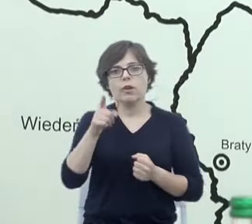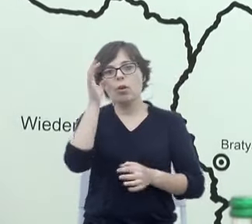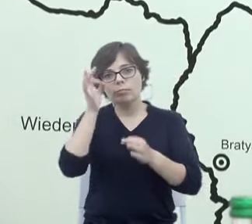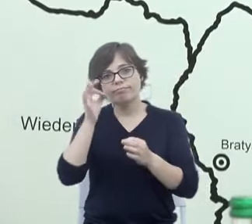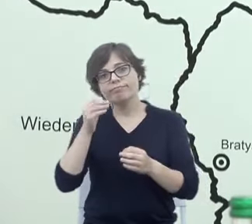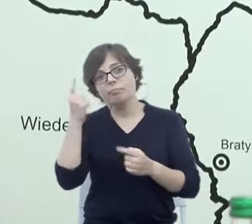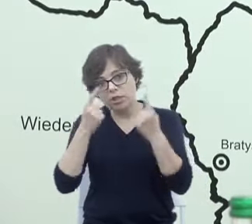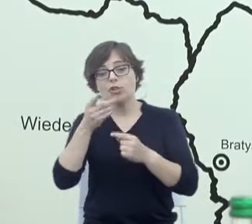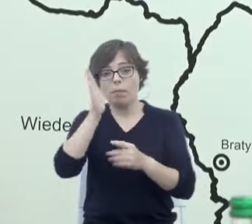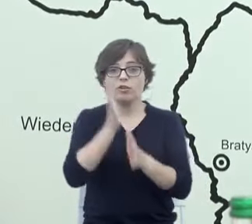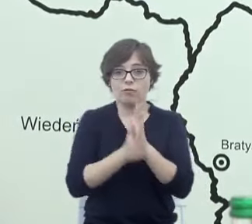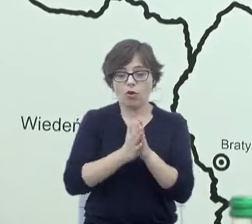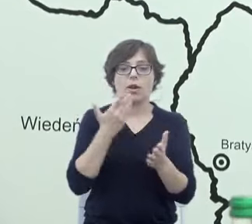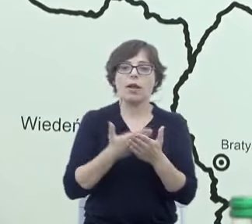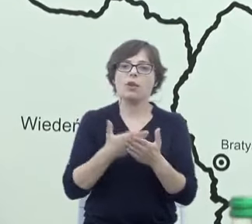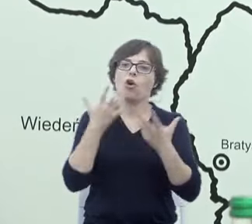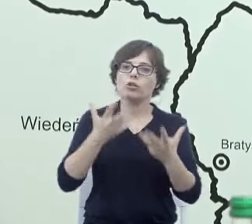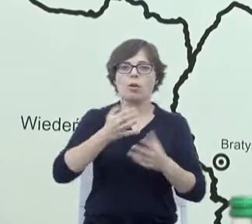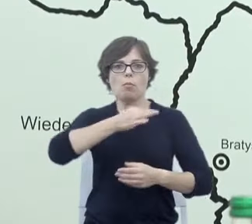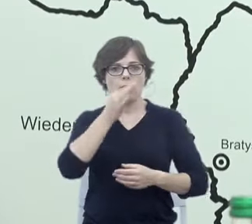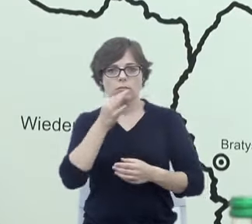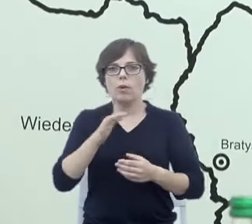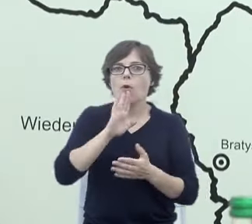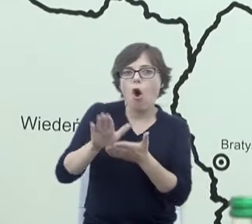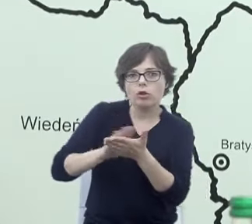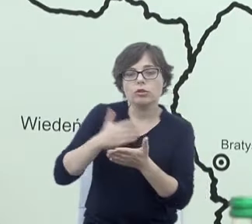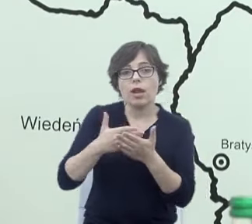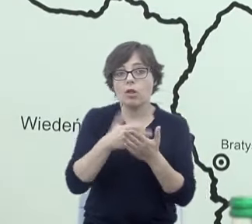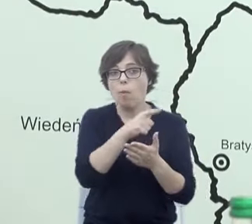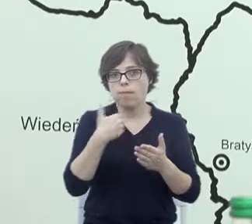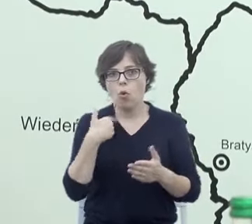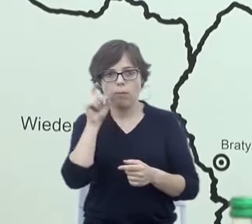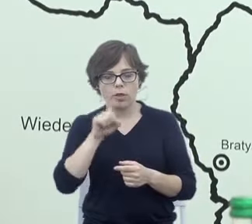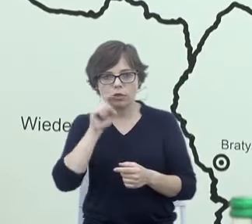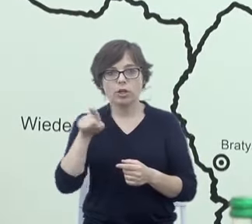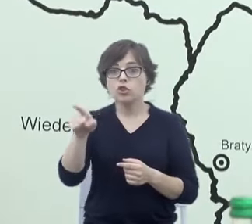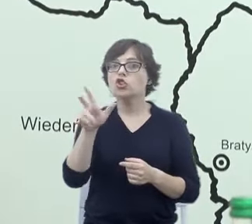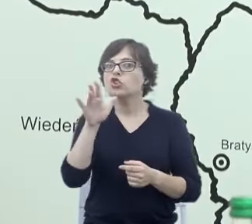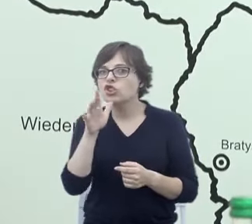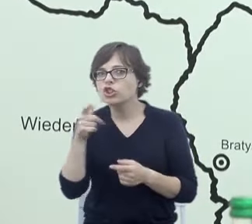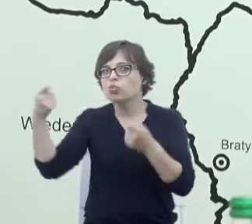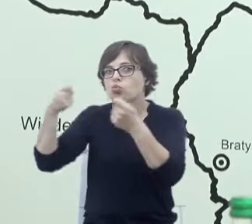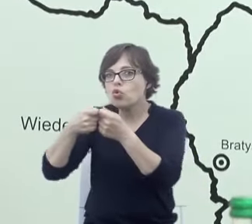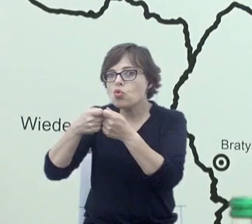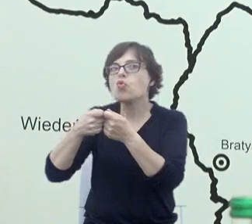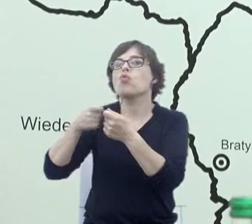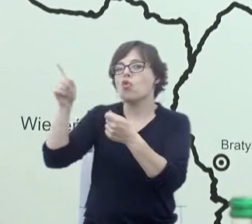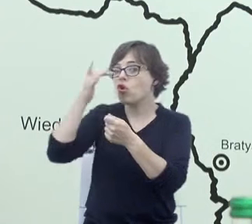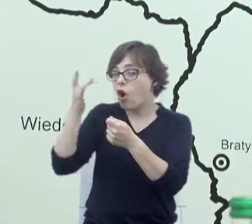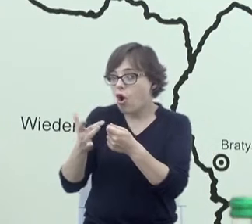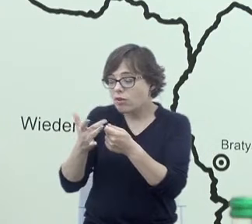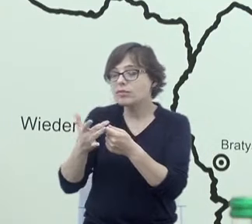teren, prawda? I padły podejrzenia, że to jacyś kolaboranci żydowscy tych Polaków aktywnych tam